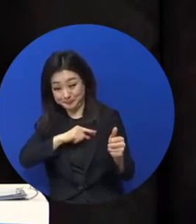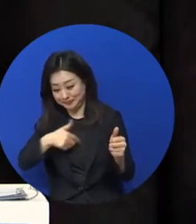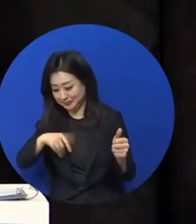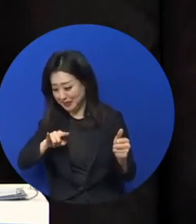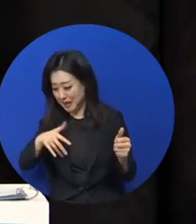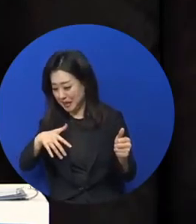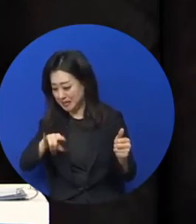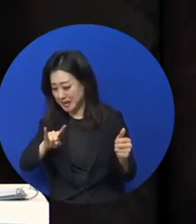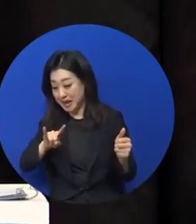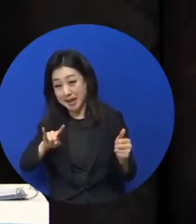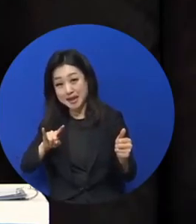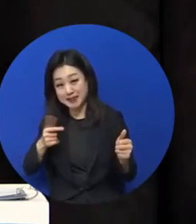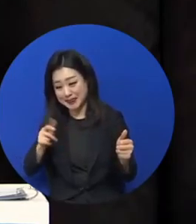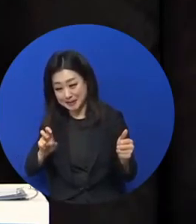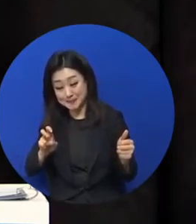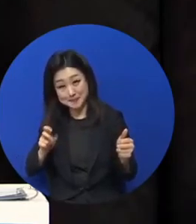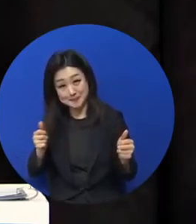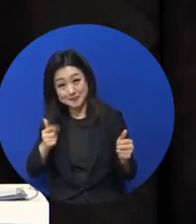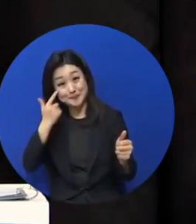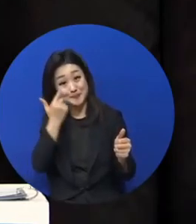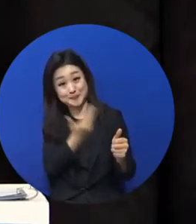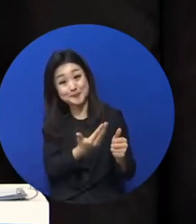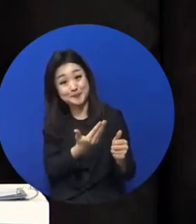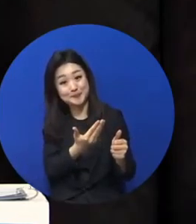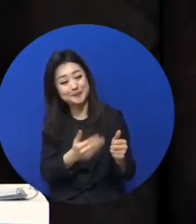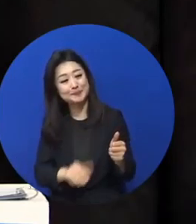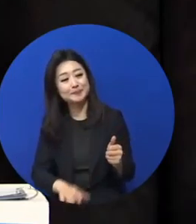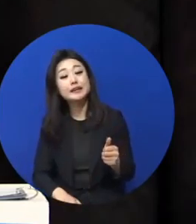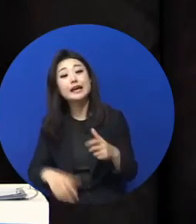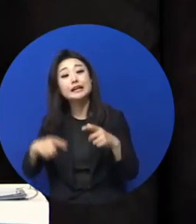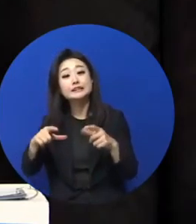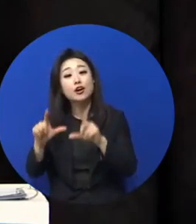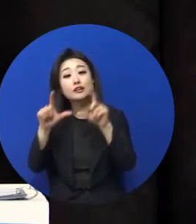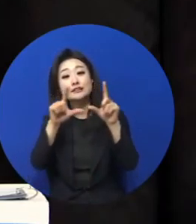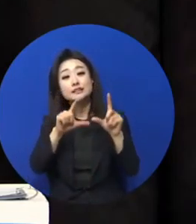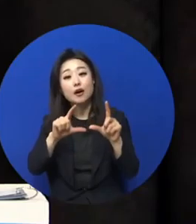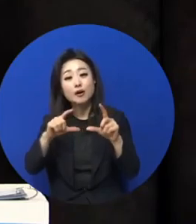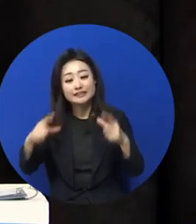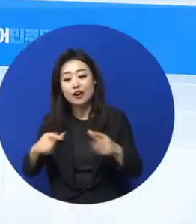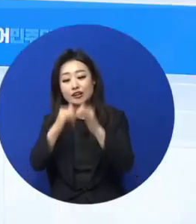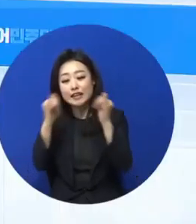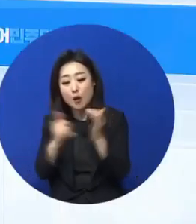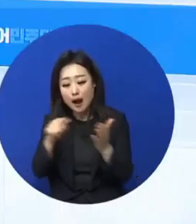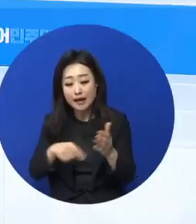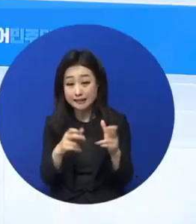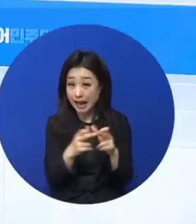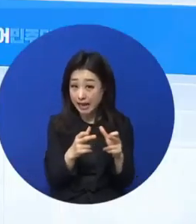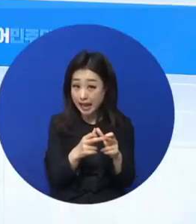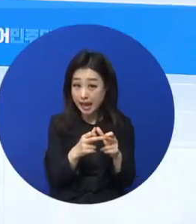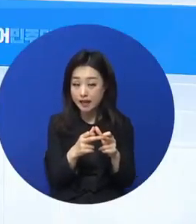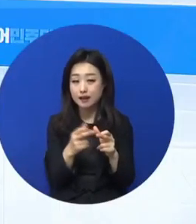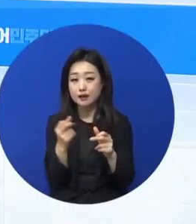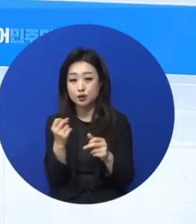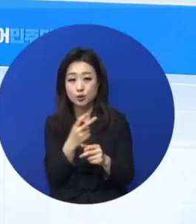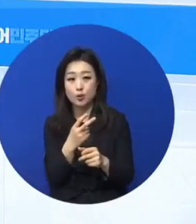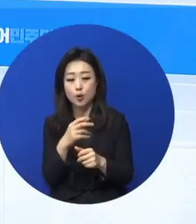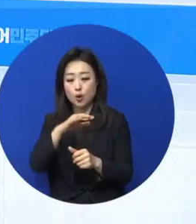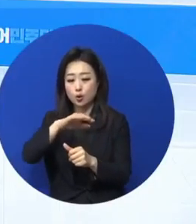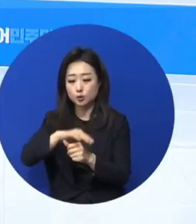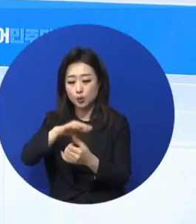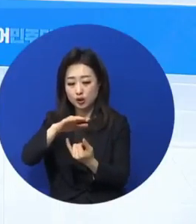제제님이 현장 질문을 이제 보내주셨는데요. 지역사회 곳곳에서 장애인, 소년소녀 가장,